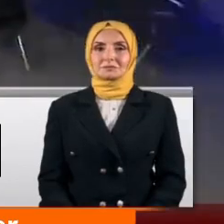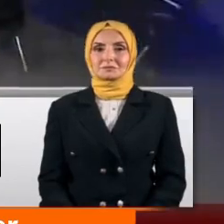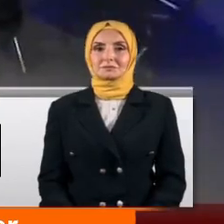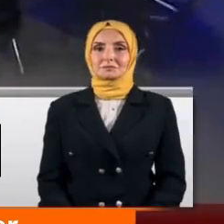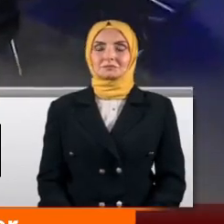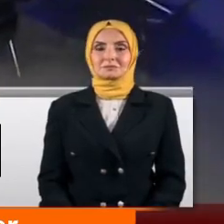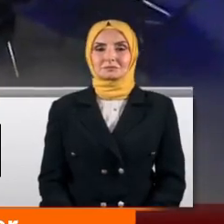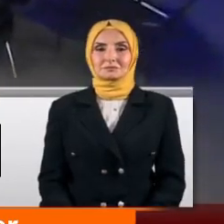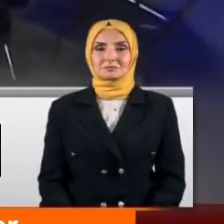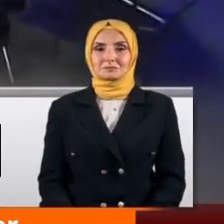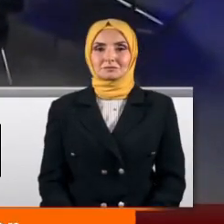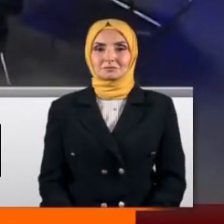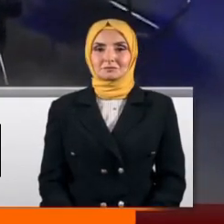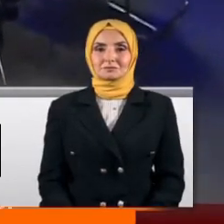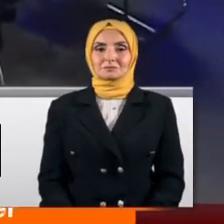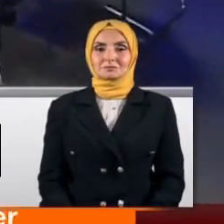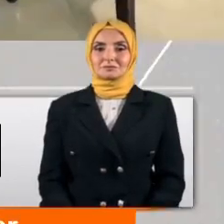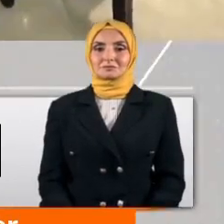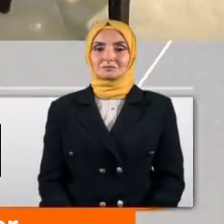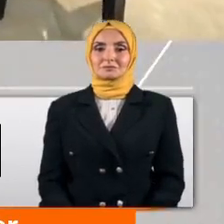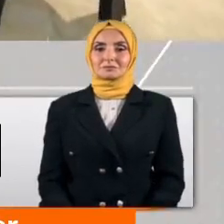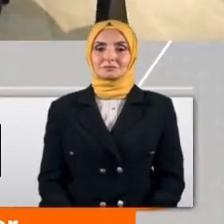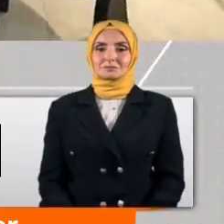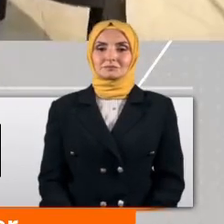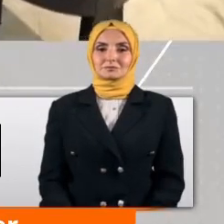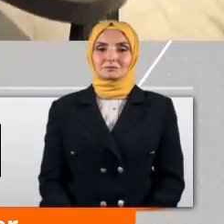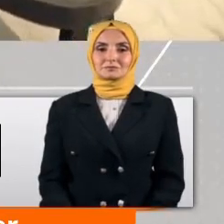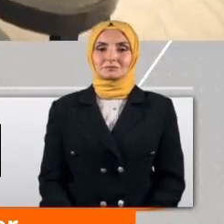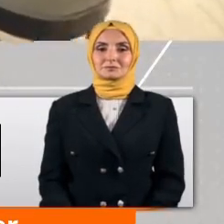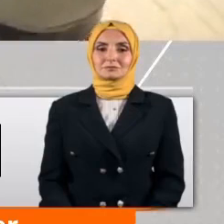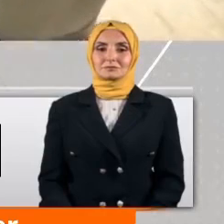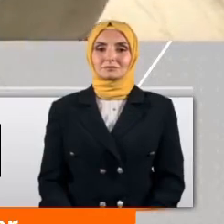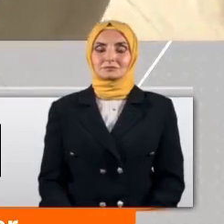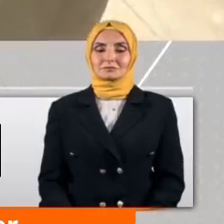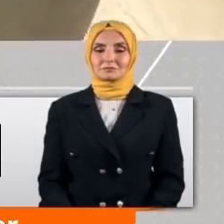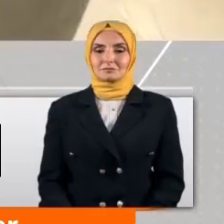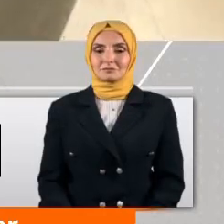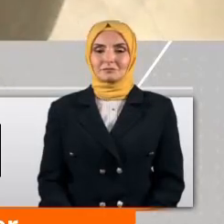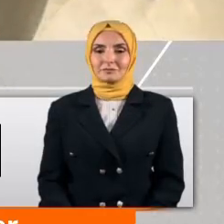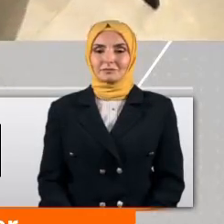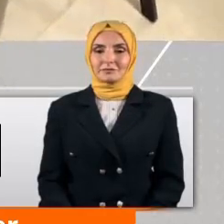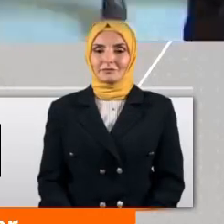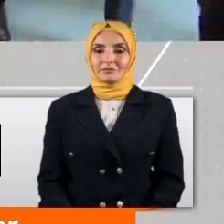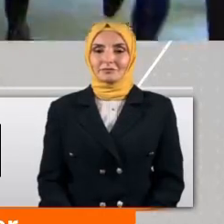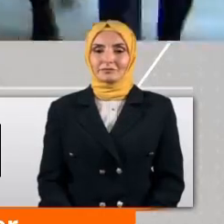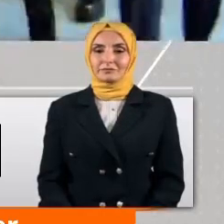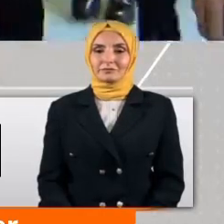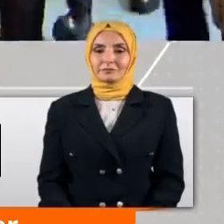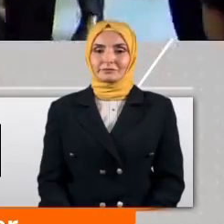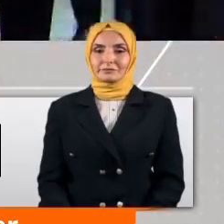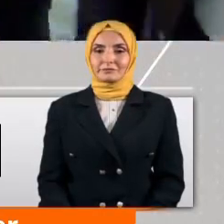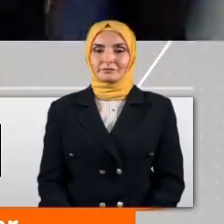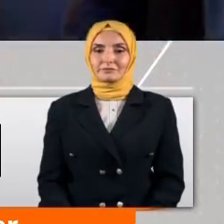sayın genel başkanımız Aslanlar gibi altılı masaya sahip çıktı bu Cumhuriyet Halk Partisi'nin emekçileri